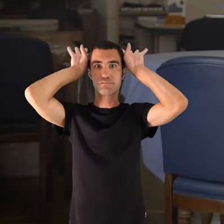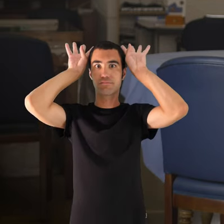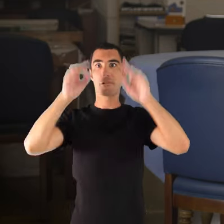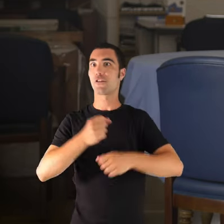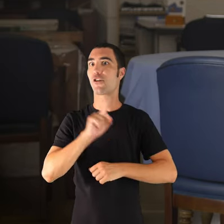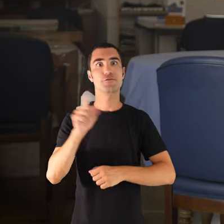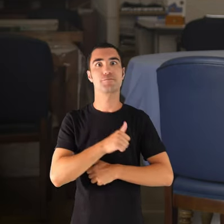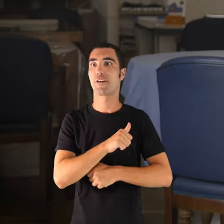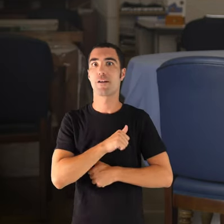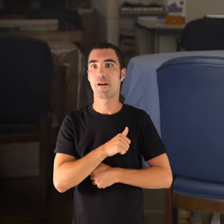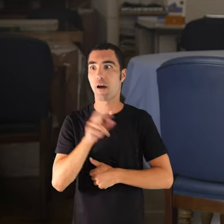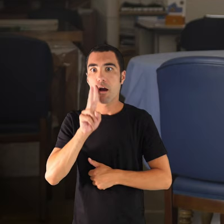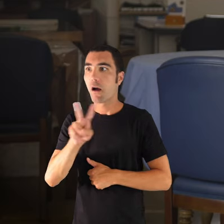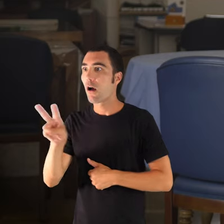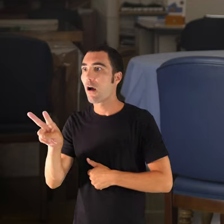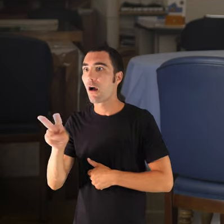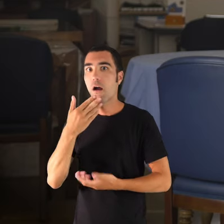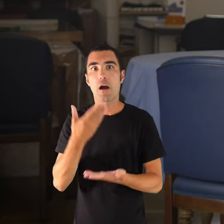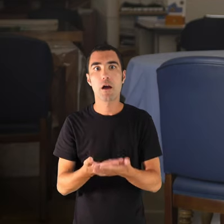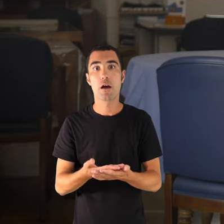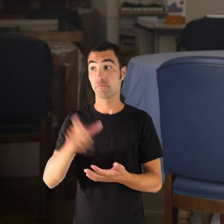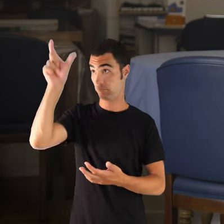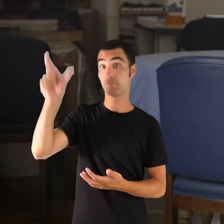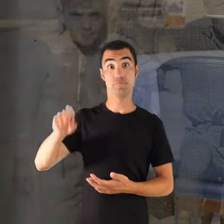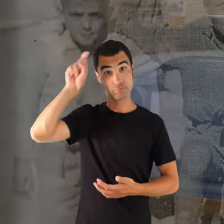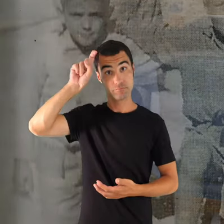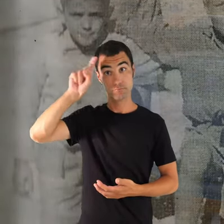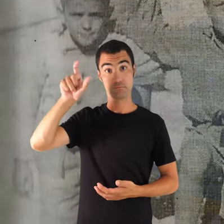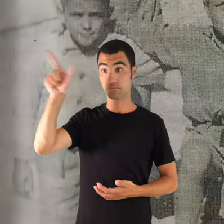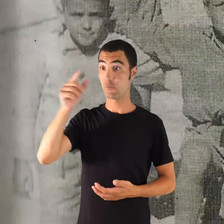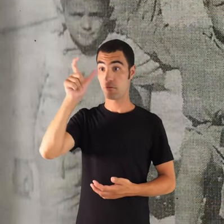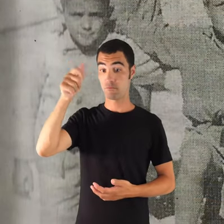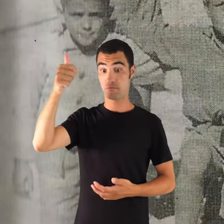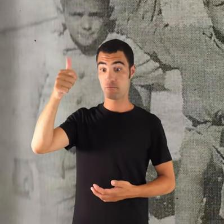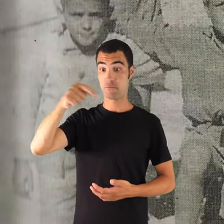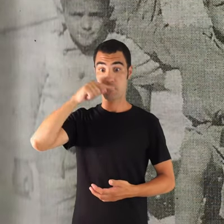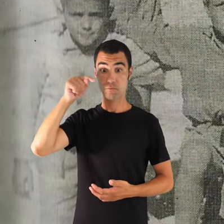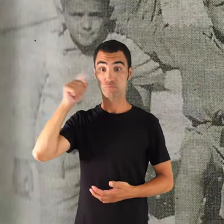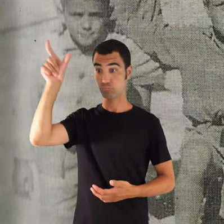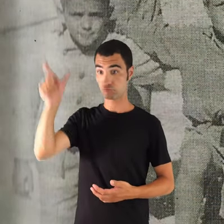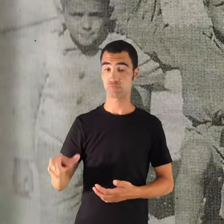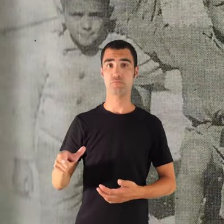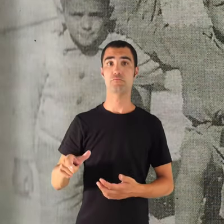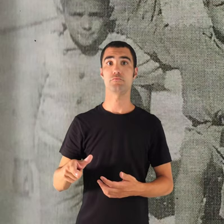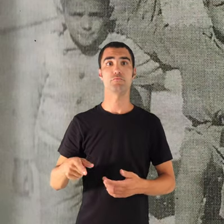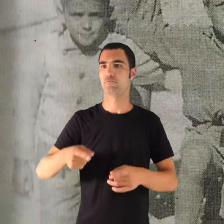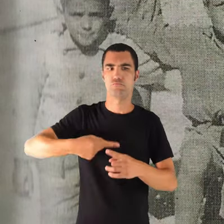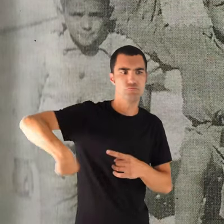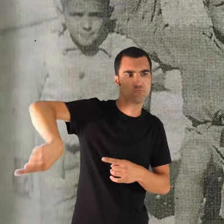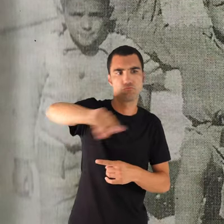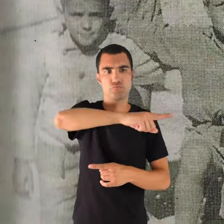al·lucinàvem de veure aquestes coses. I després, que això, pues, a través de tot de l'Institut Social de Sant